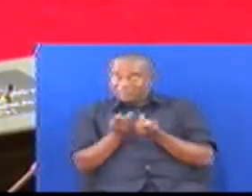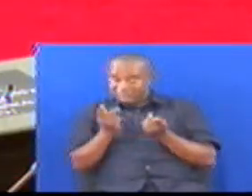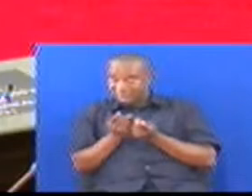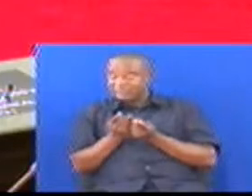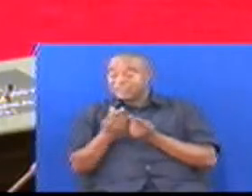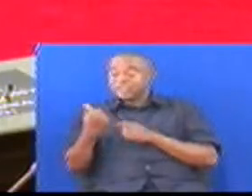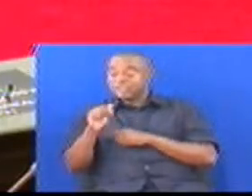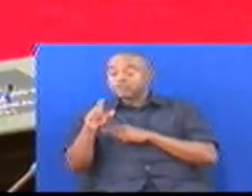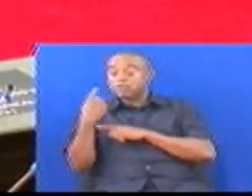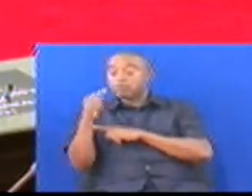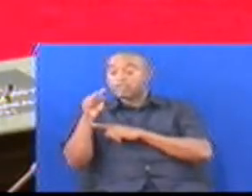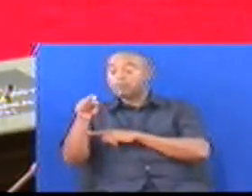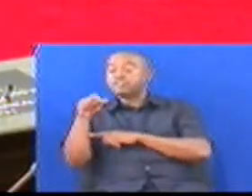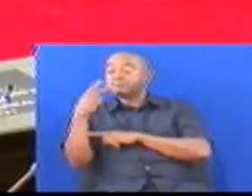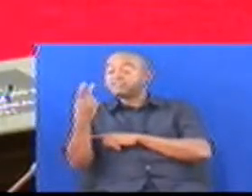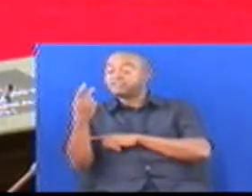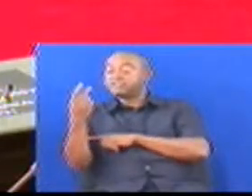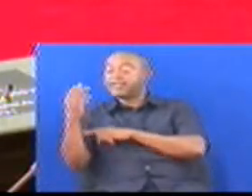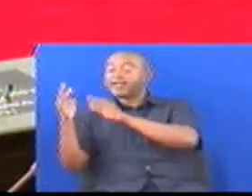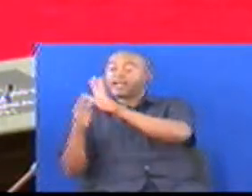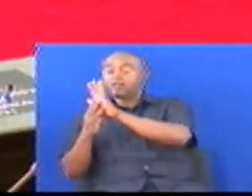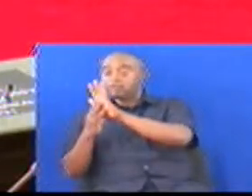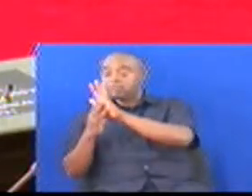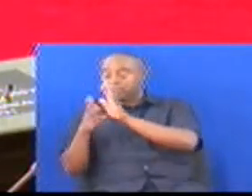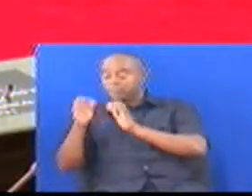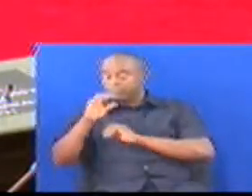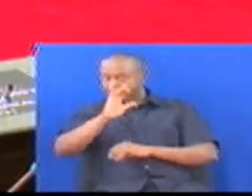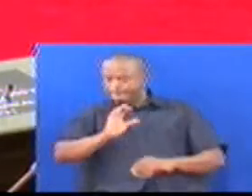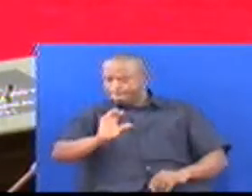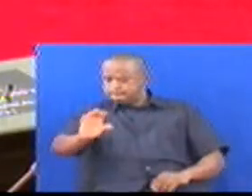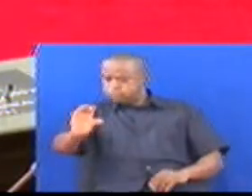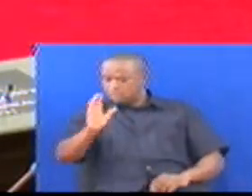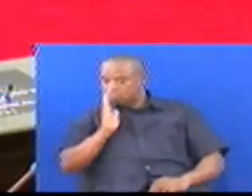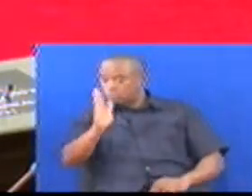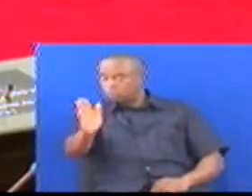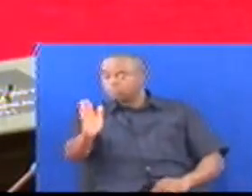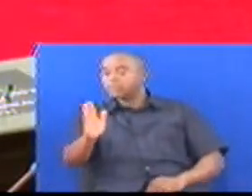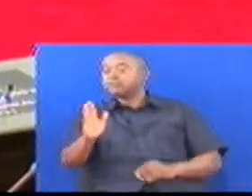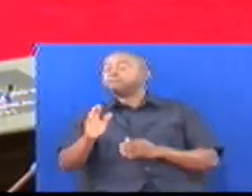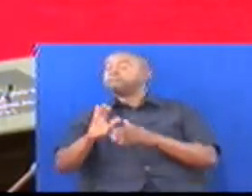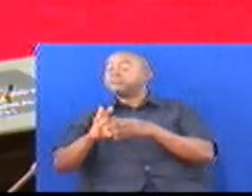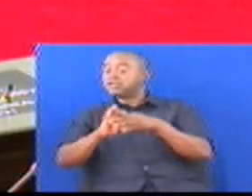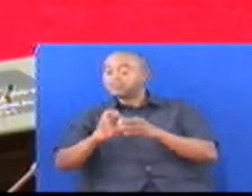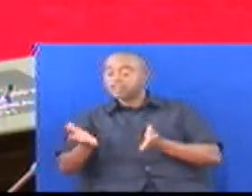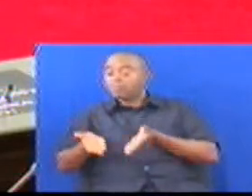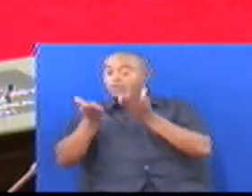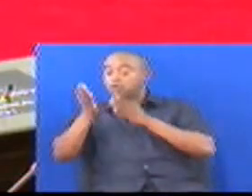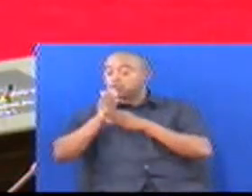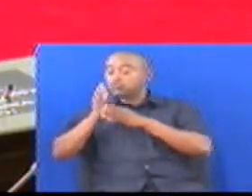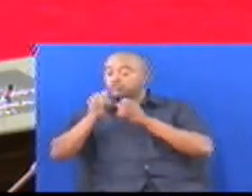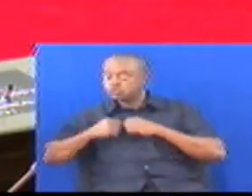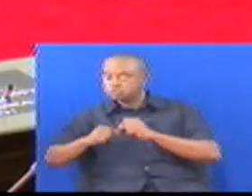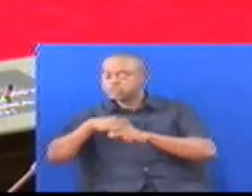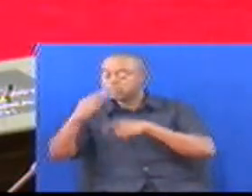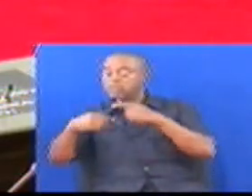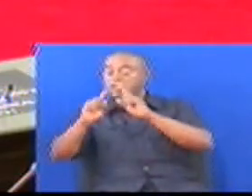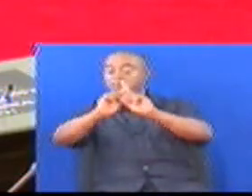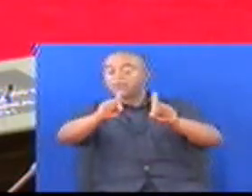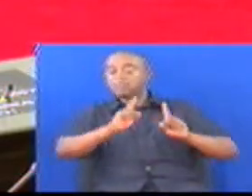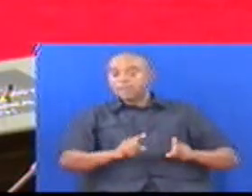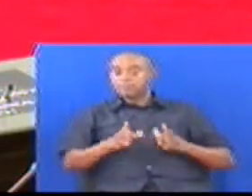shilingi trilioni 1.28 zilielekezwa moja kwa moja na washirika wa maendeleo kwenye utekelezaji wa miradi mbalimbali